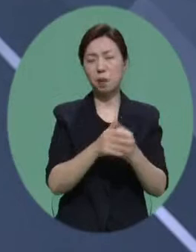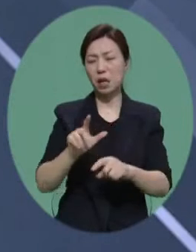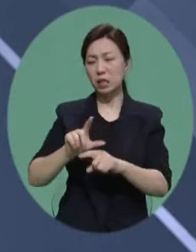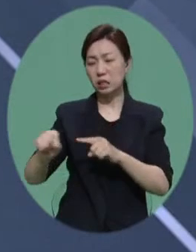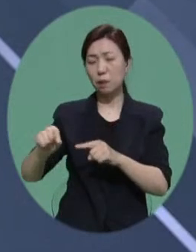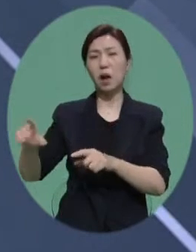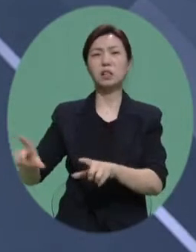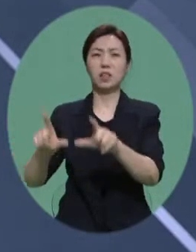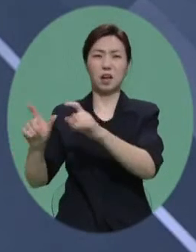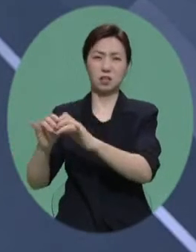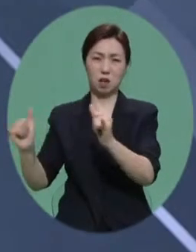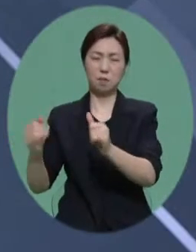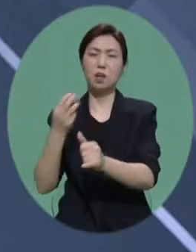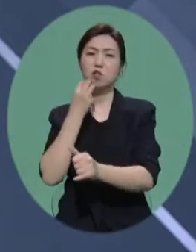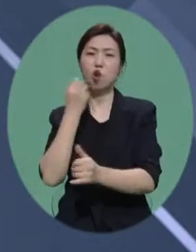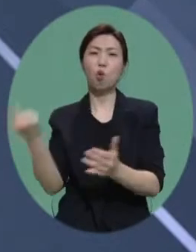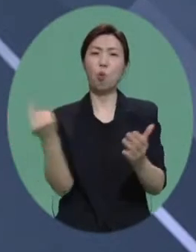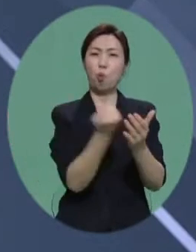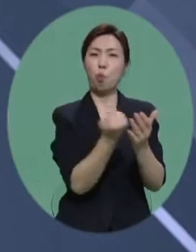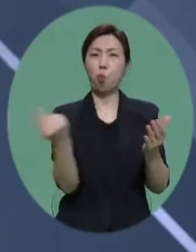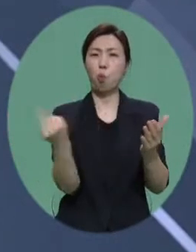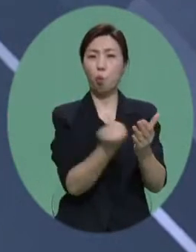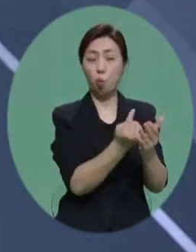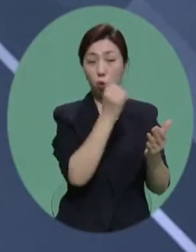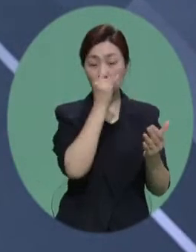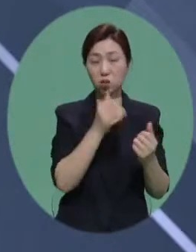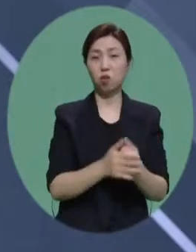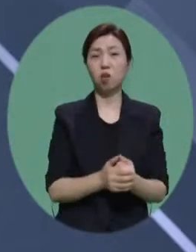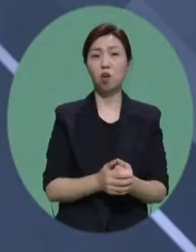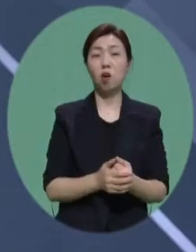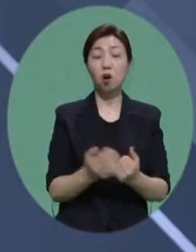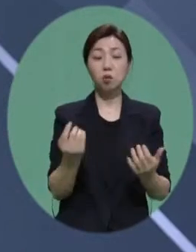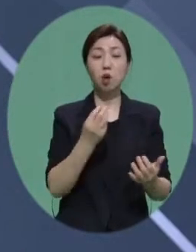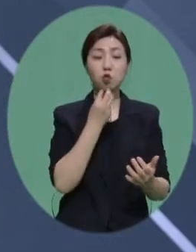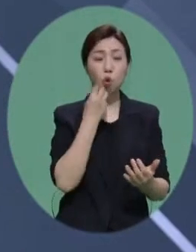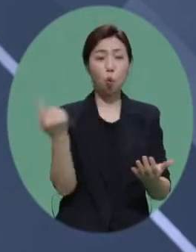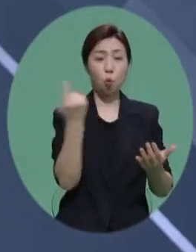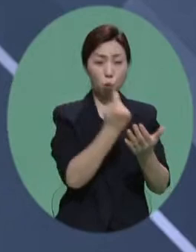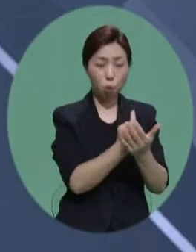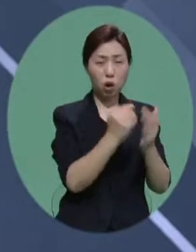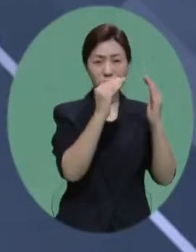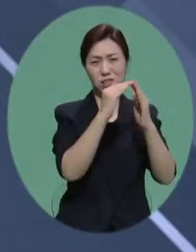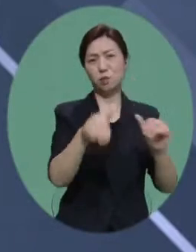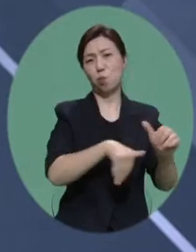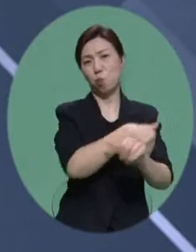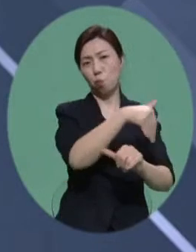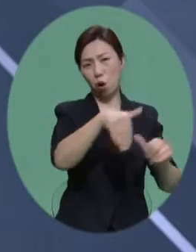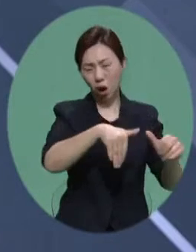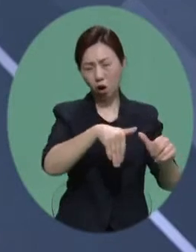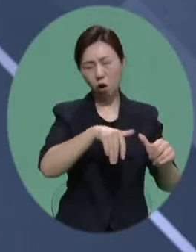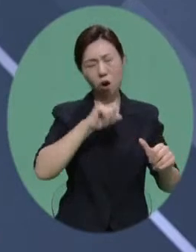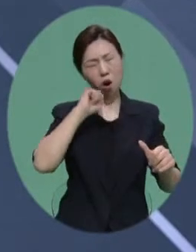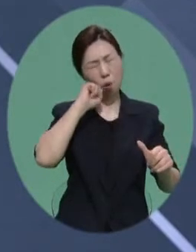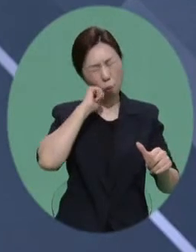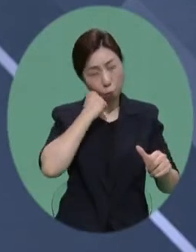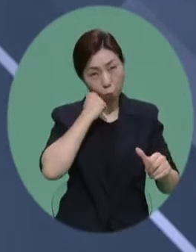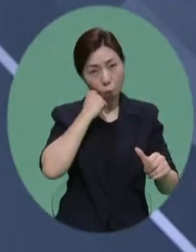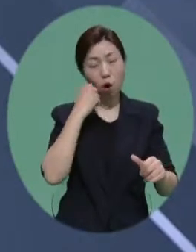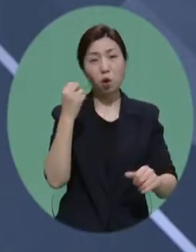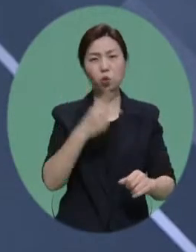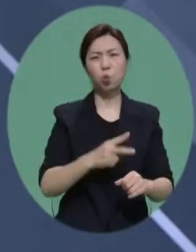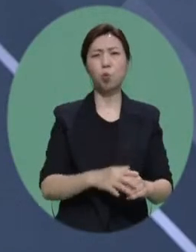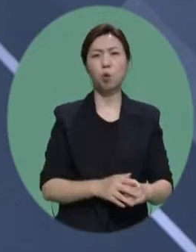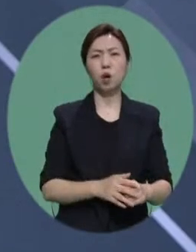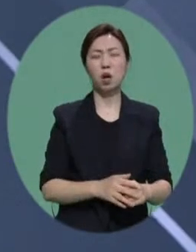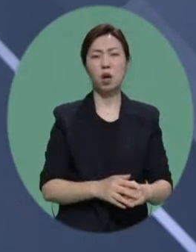몰리게 되고 거기에서 또 여러가지 주고 여권 도 열악하고 어 그렇게 봉급도 많지가 않다 보니까 결혼 할